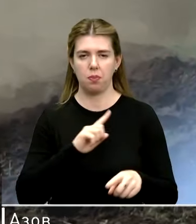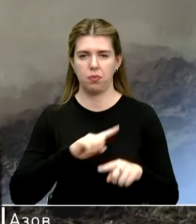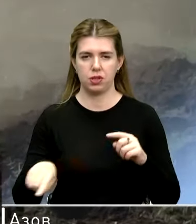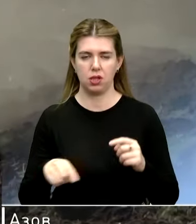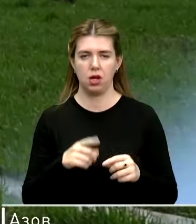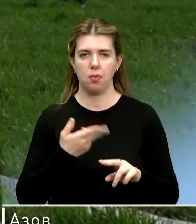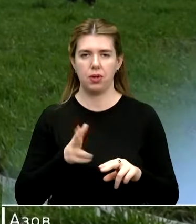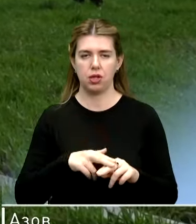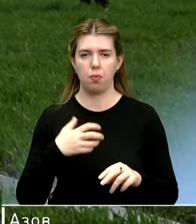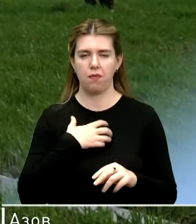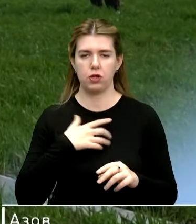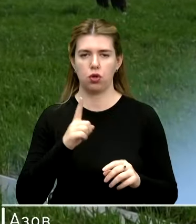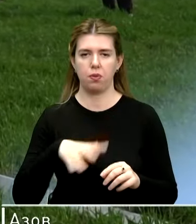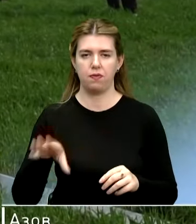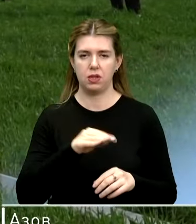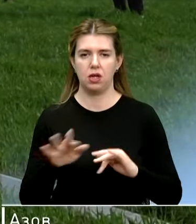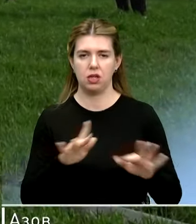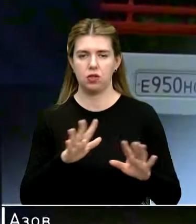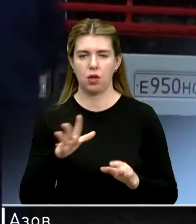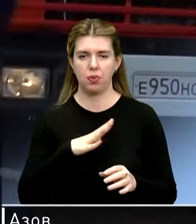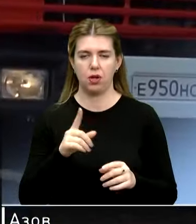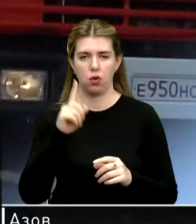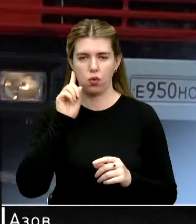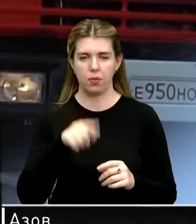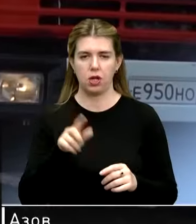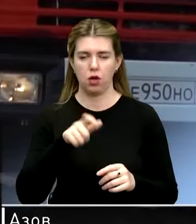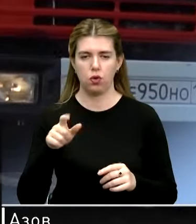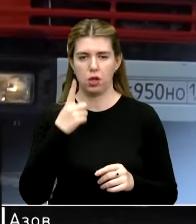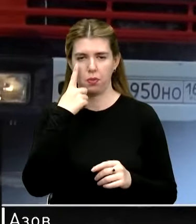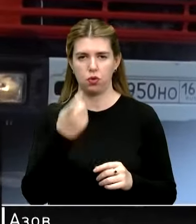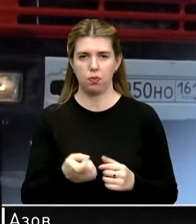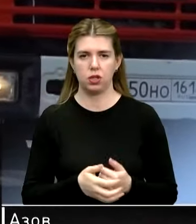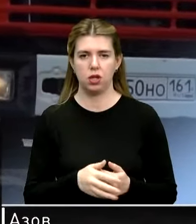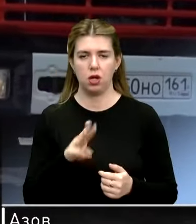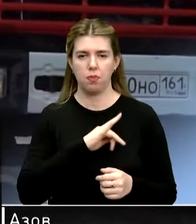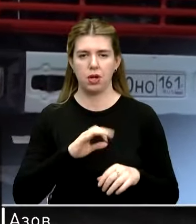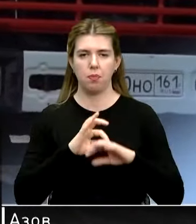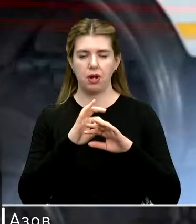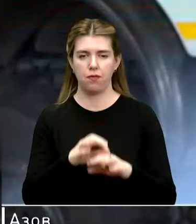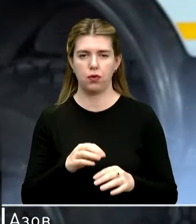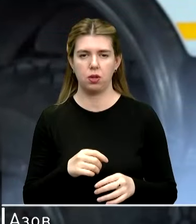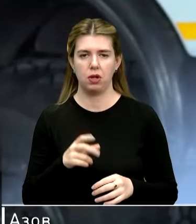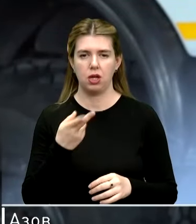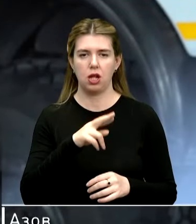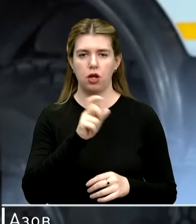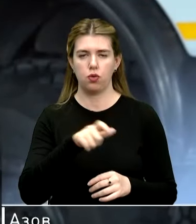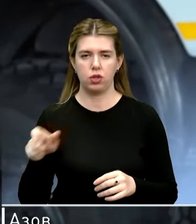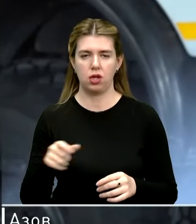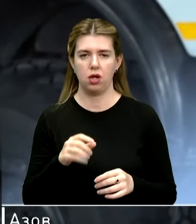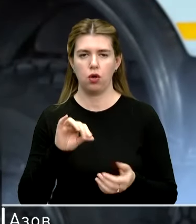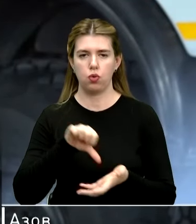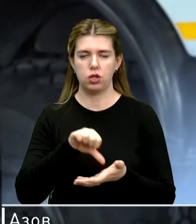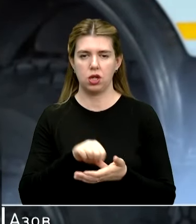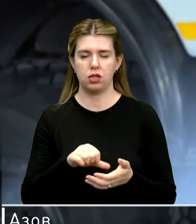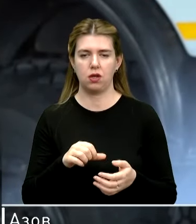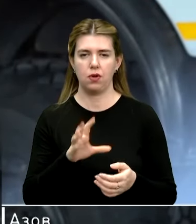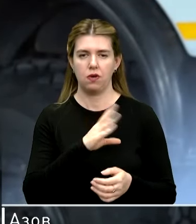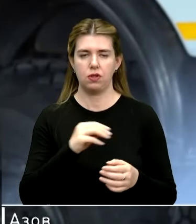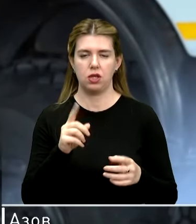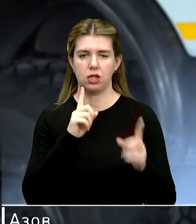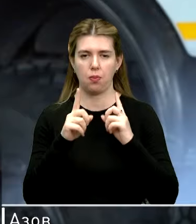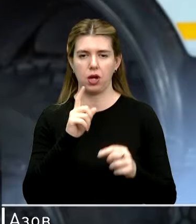быстро. Поэтому важно, чтобы все действия были отточены, а люди предупреждены. Мы проводим профилактику с населением, то есть мы участвуем в сходы,